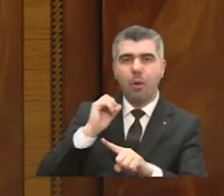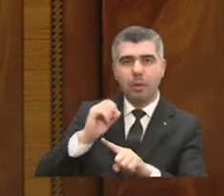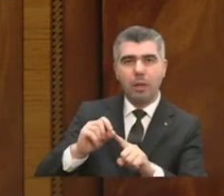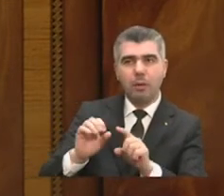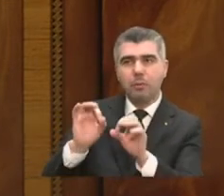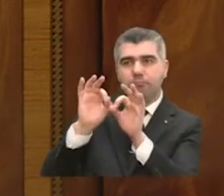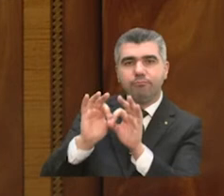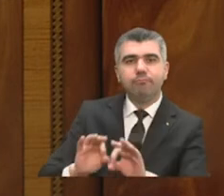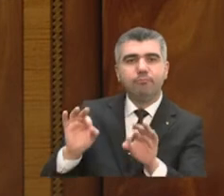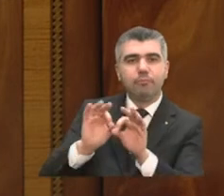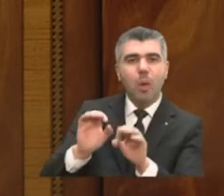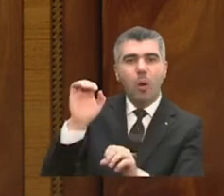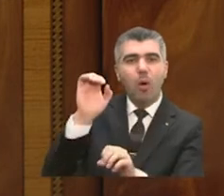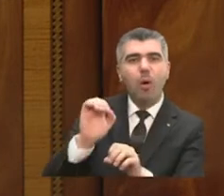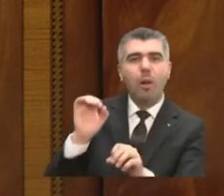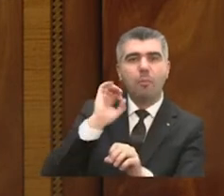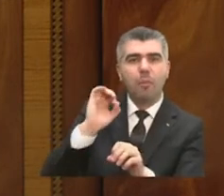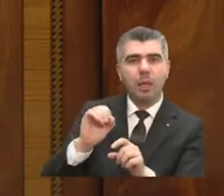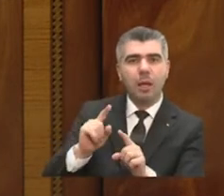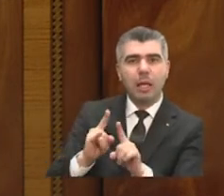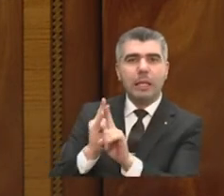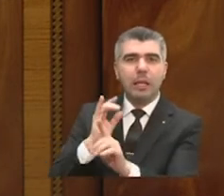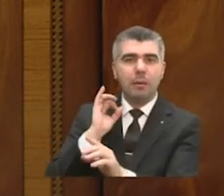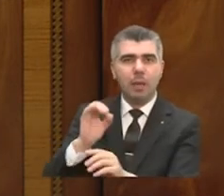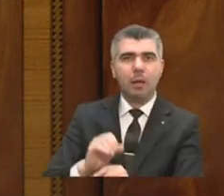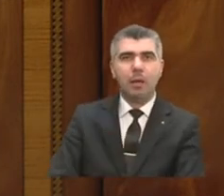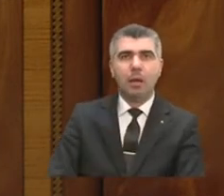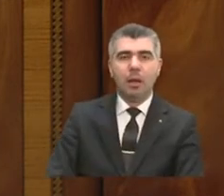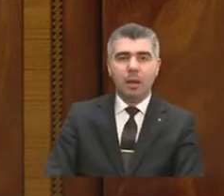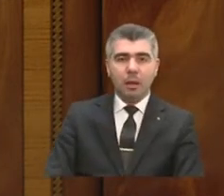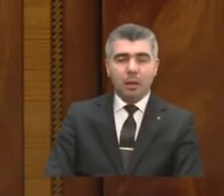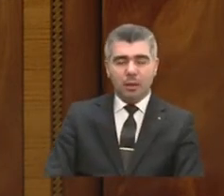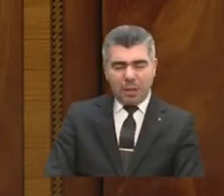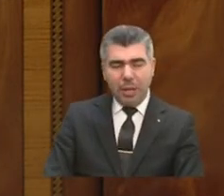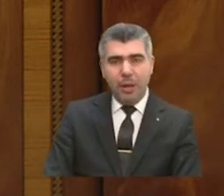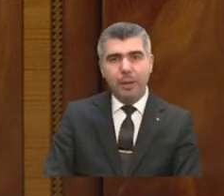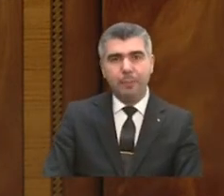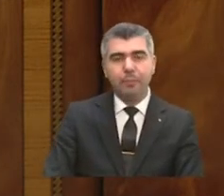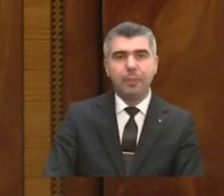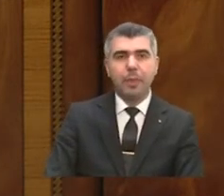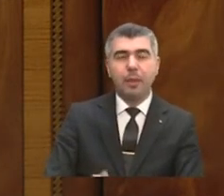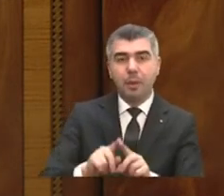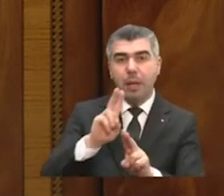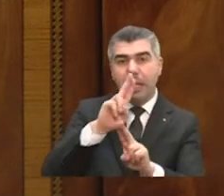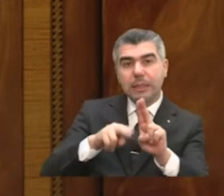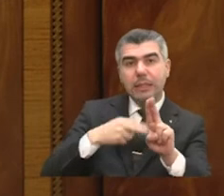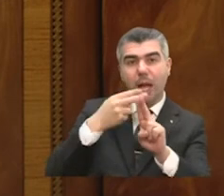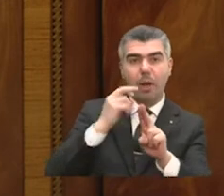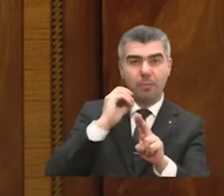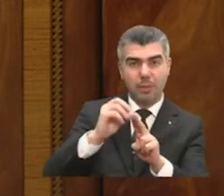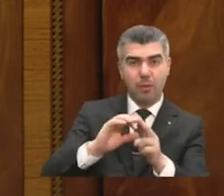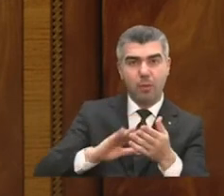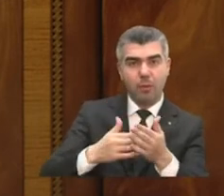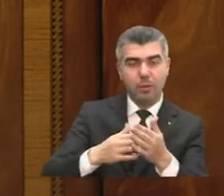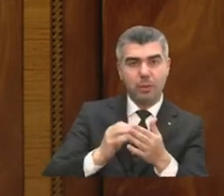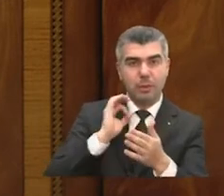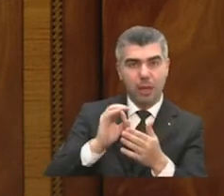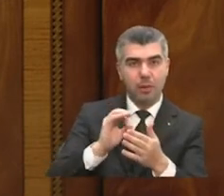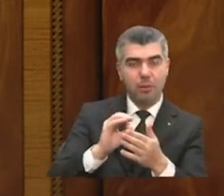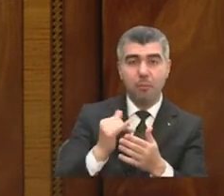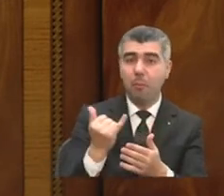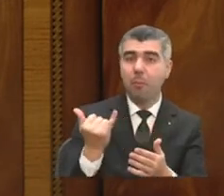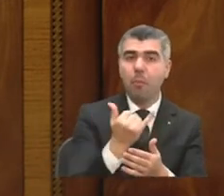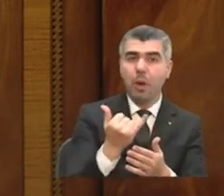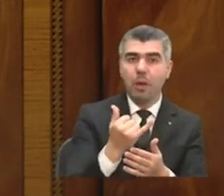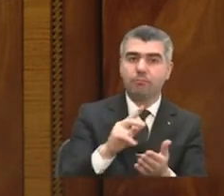évidemment, nous allons continuer à développer. La meilleure réponse